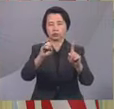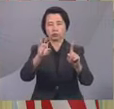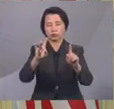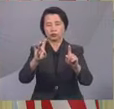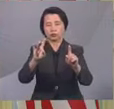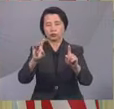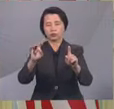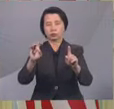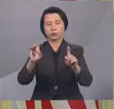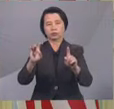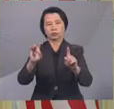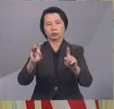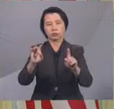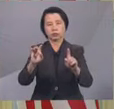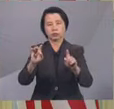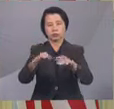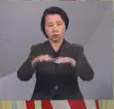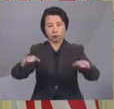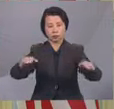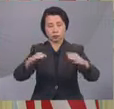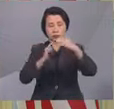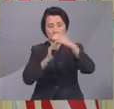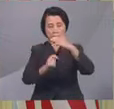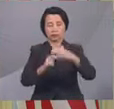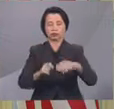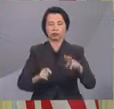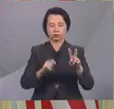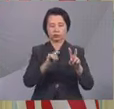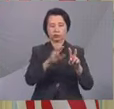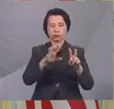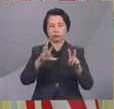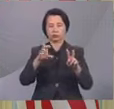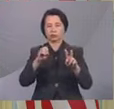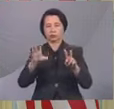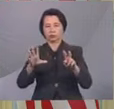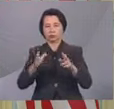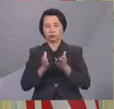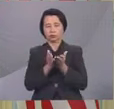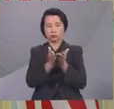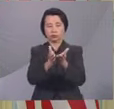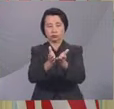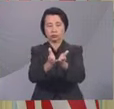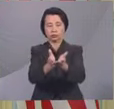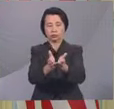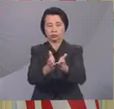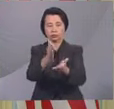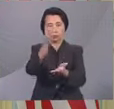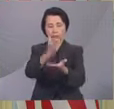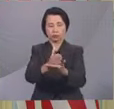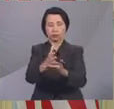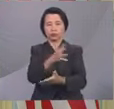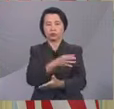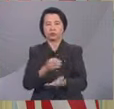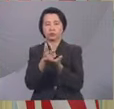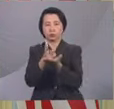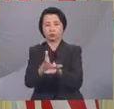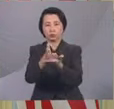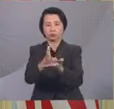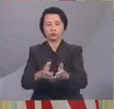pengangkutan darat, 205 terminal pengangkutan air dan